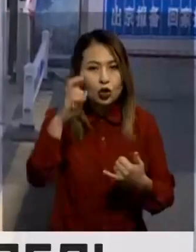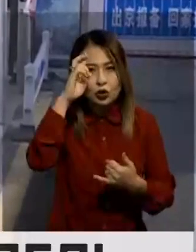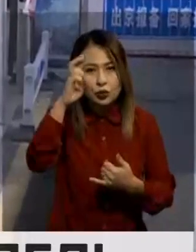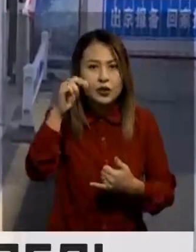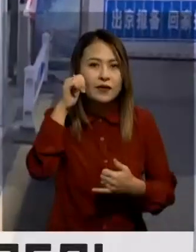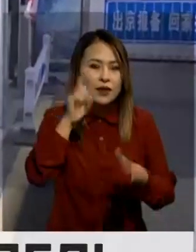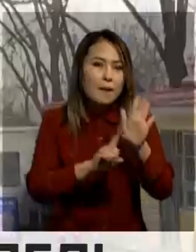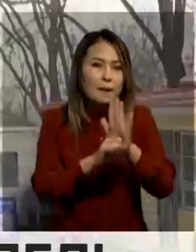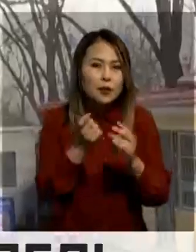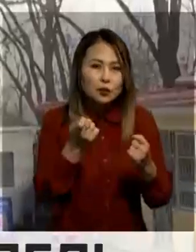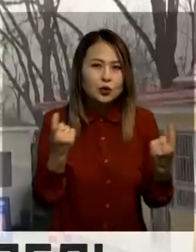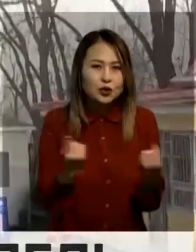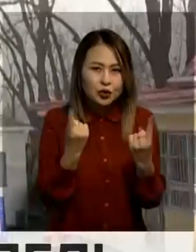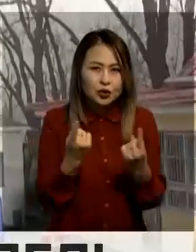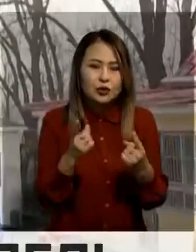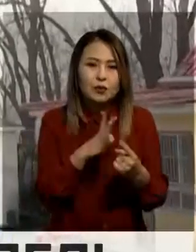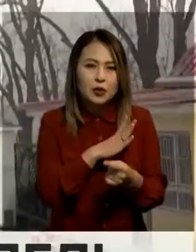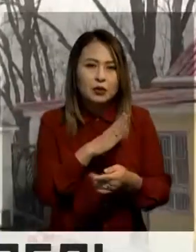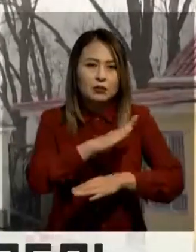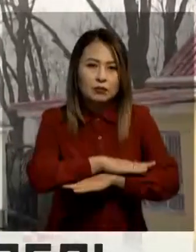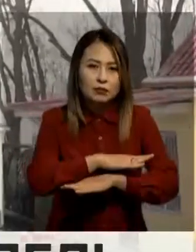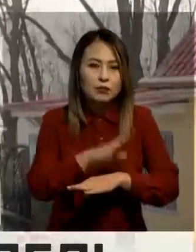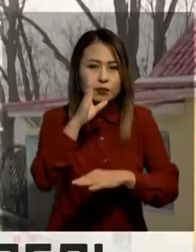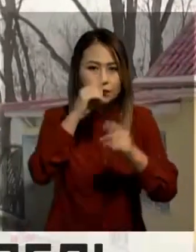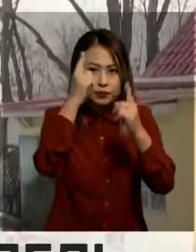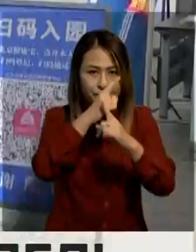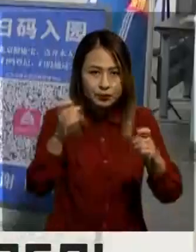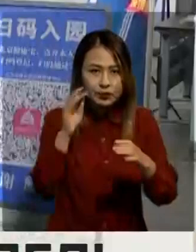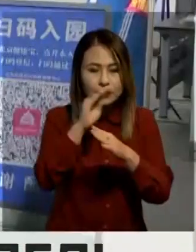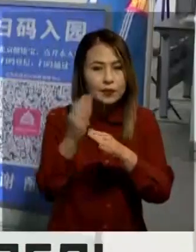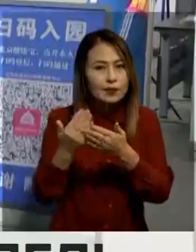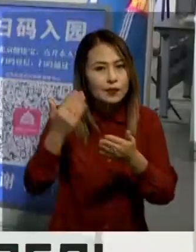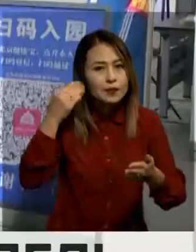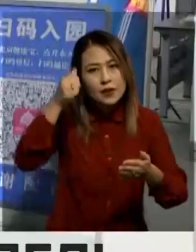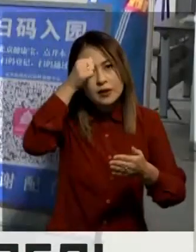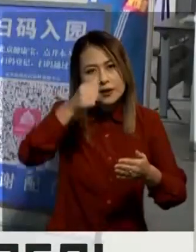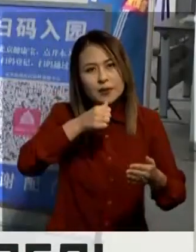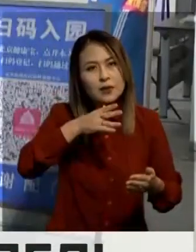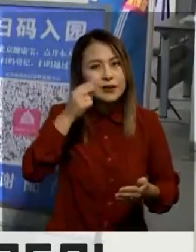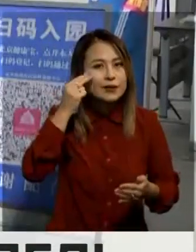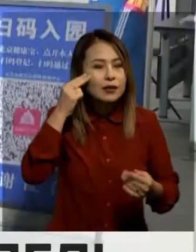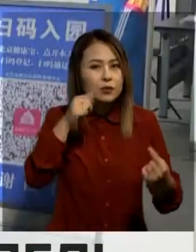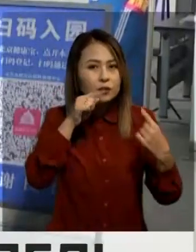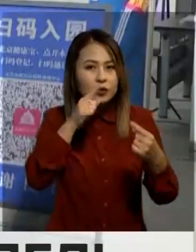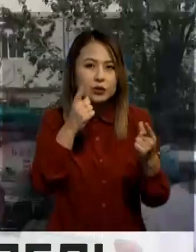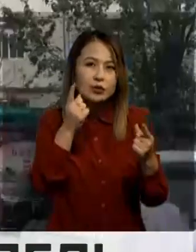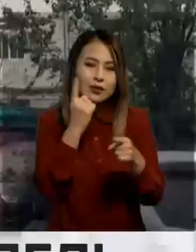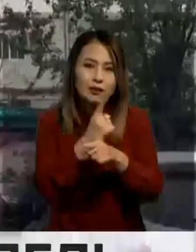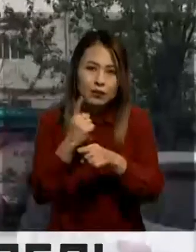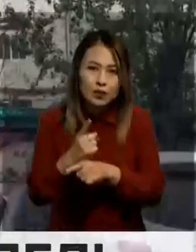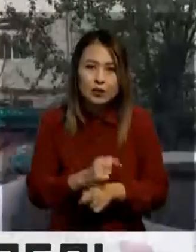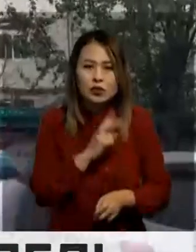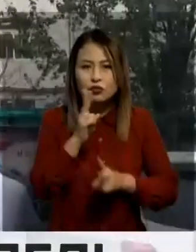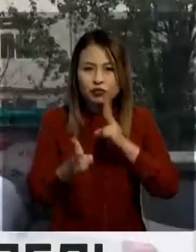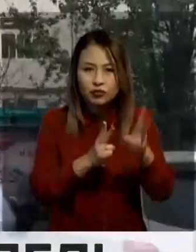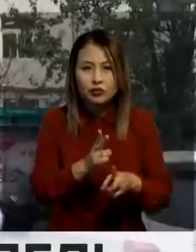шектеулерді жеңілдетуге бағытталған жаңа шаралар жариялауы мүмкін. Айта кетейік, өткен айда Қытайда індетке қарсы тыйым шараларына